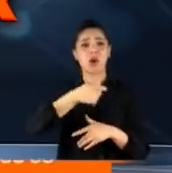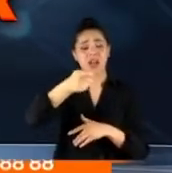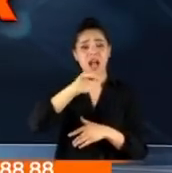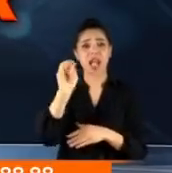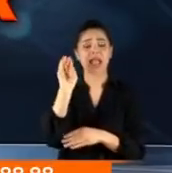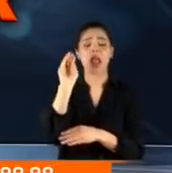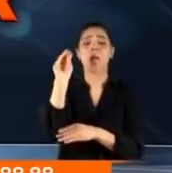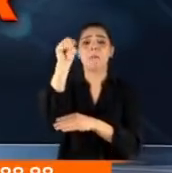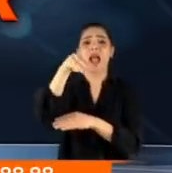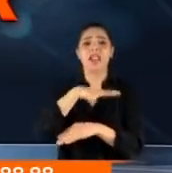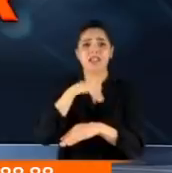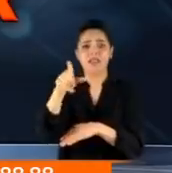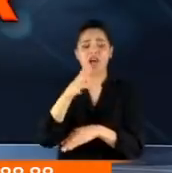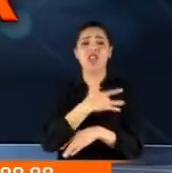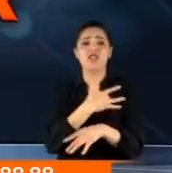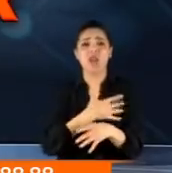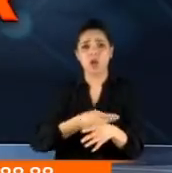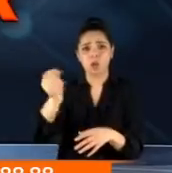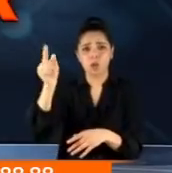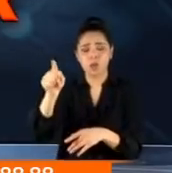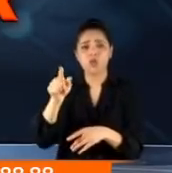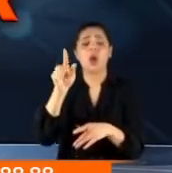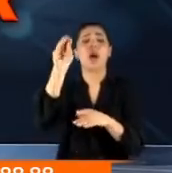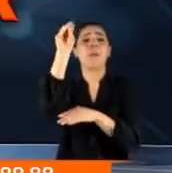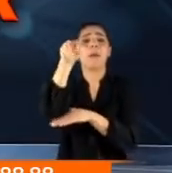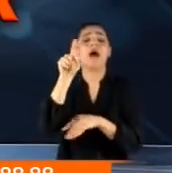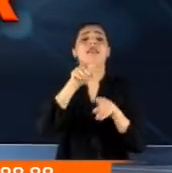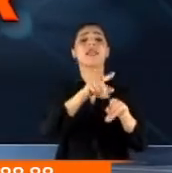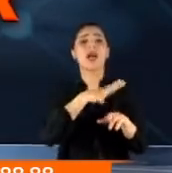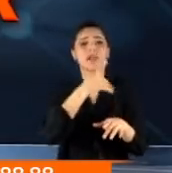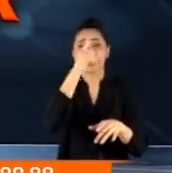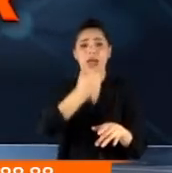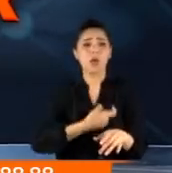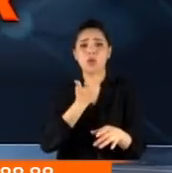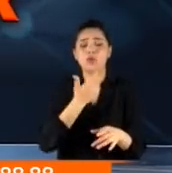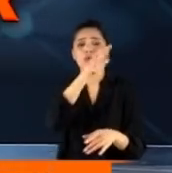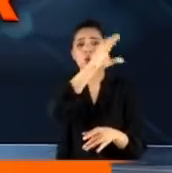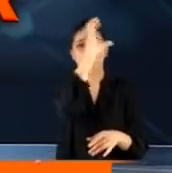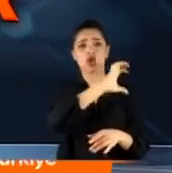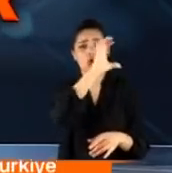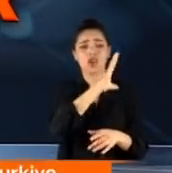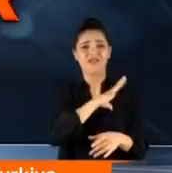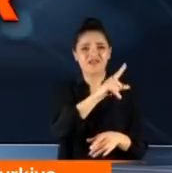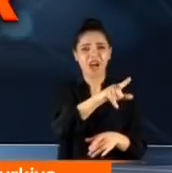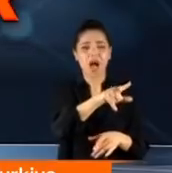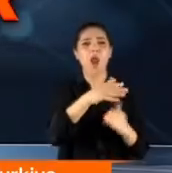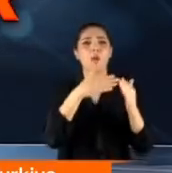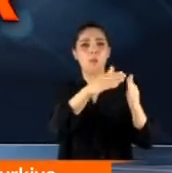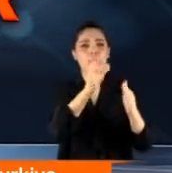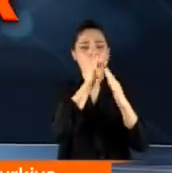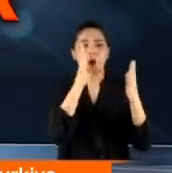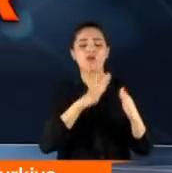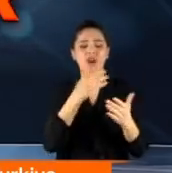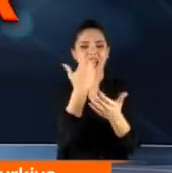seçmişti. Can havliyle kaçtı, balinalar peşini bırakmadı. Tek umudu oradaki turistlerin olduğu bottu. Onlar da